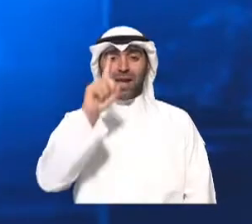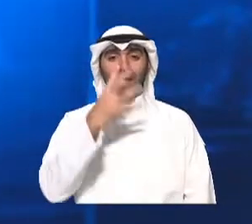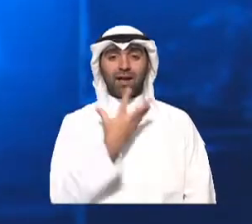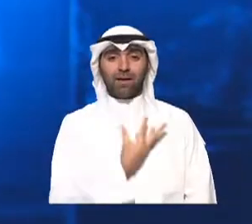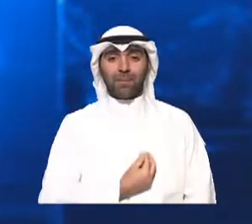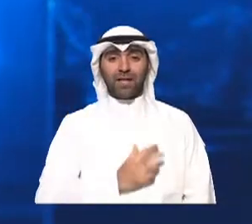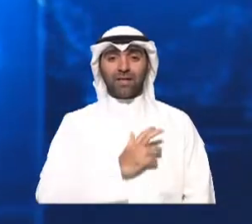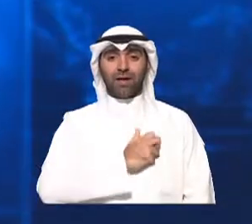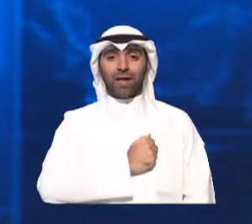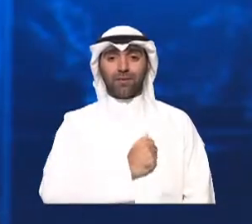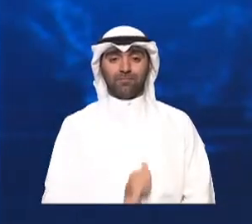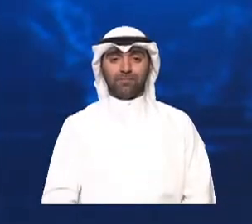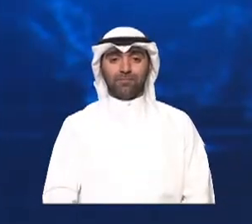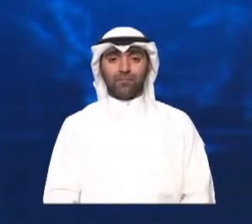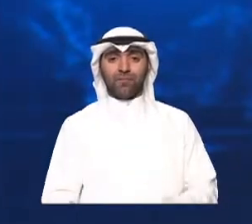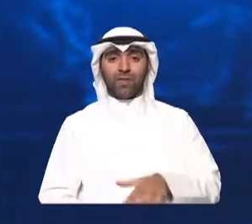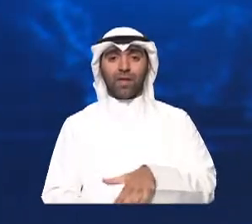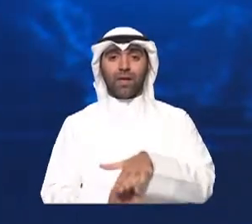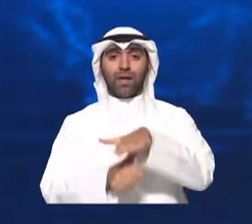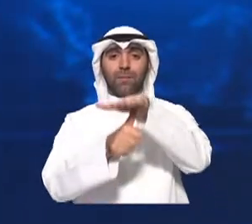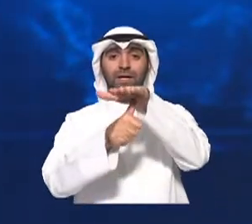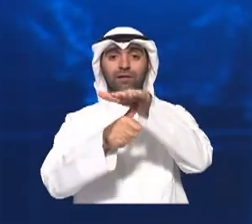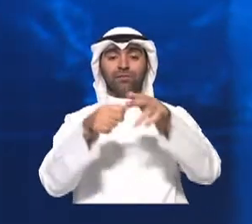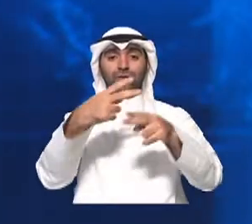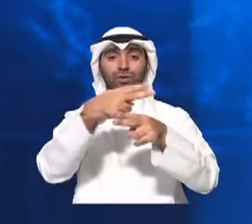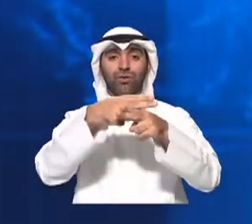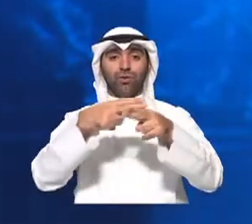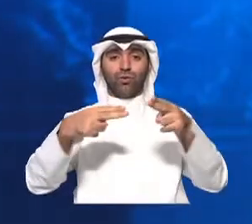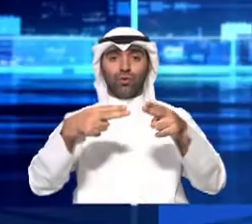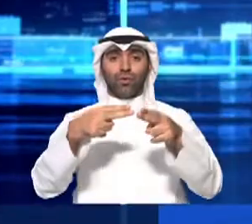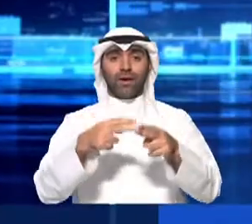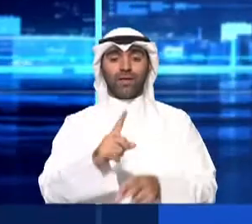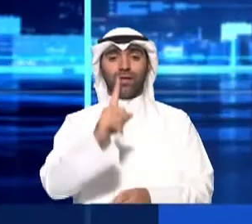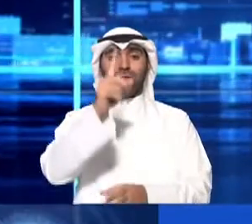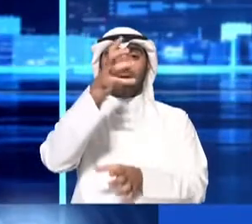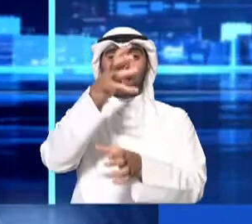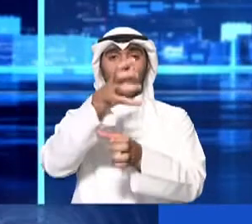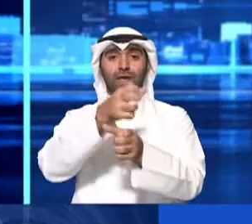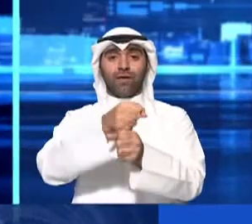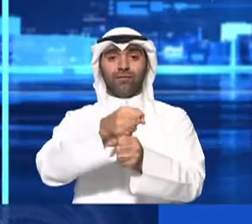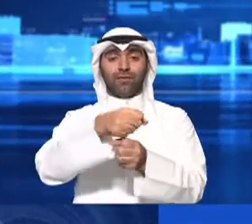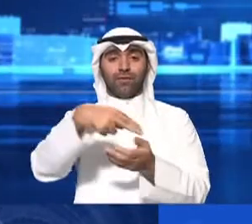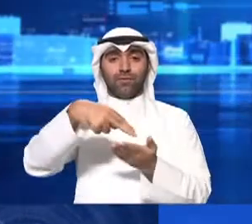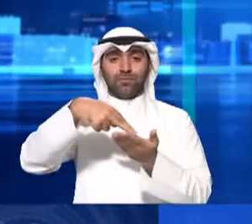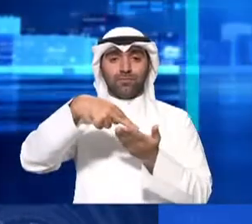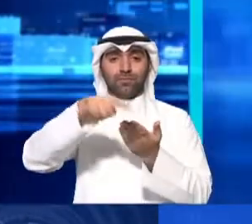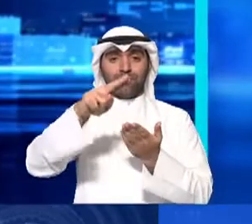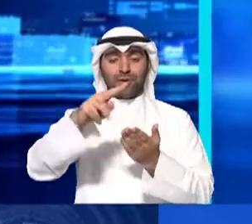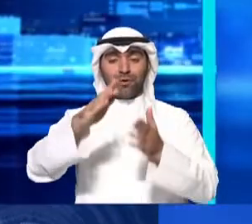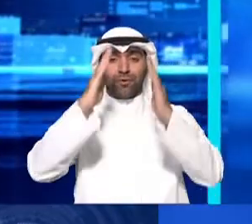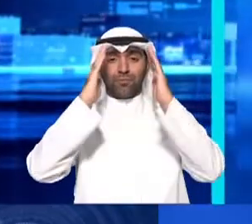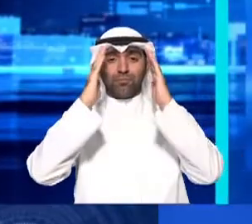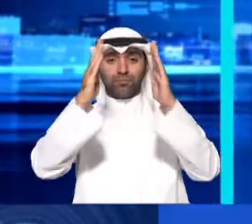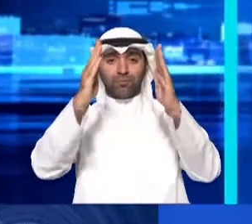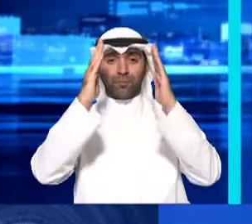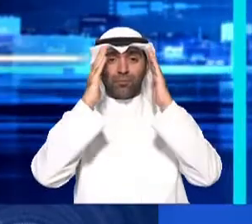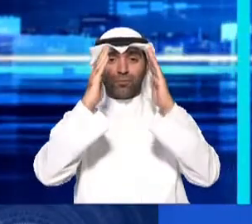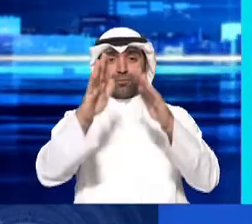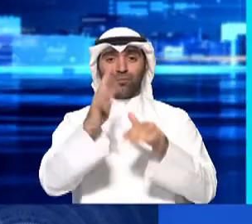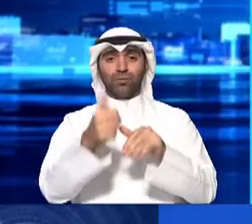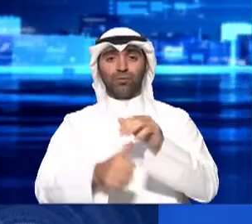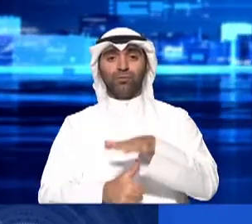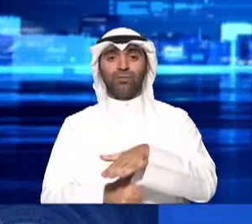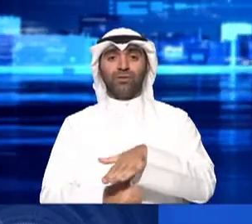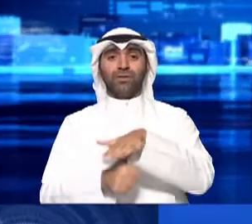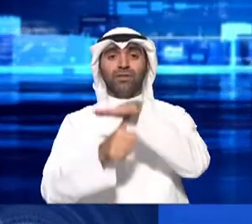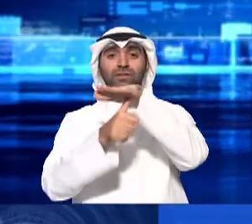بعث حضرة صاحب السمو أمير البلاد الشيخ صباح الأحمد الجابر الصباح حفظه الله ورعاه ببقية تهنئة إلى أخيه صاحب